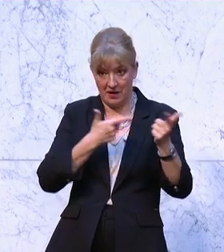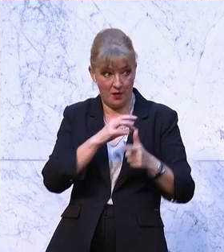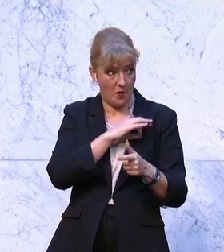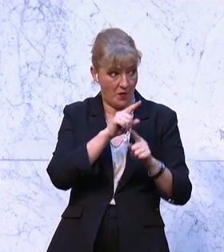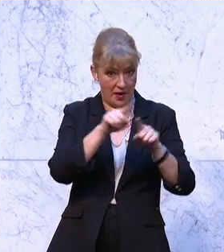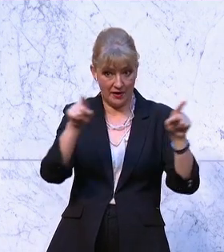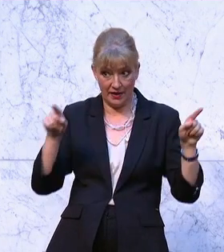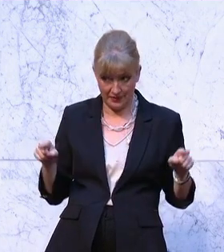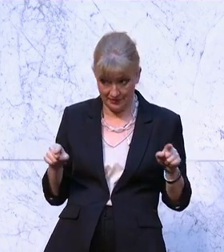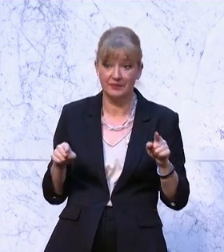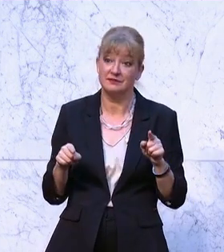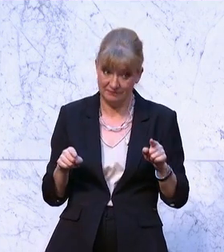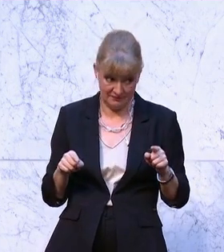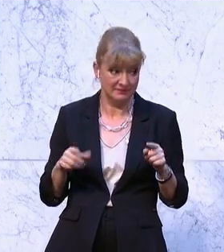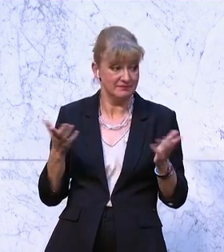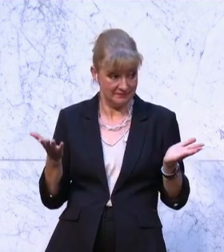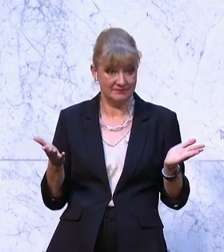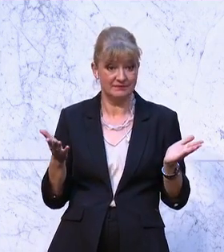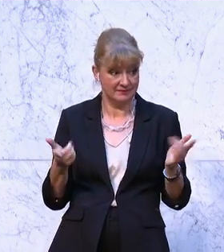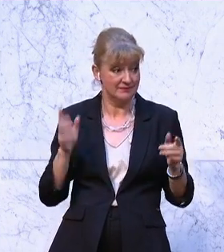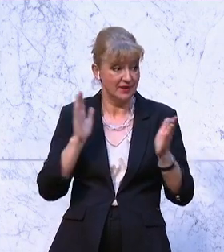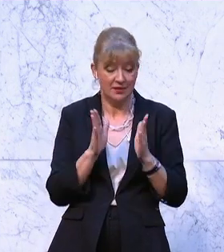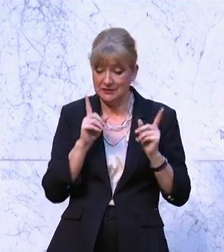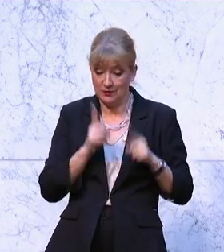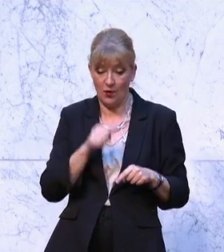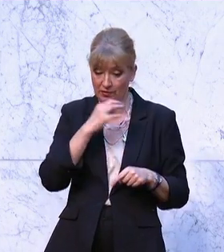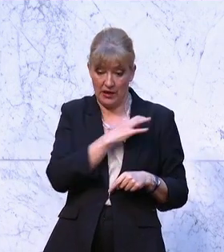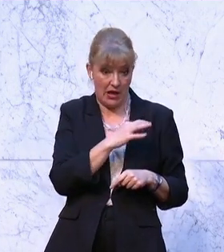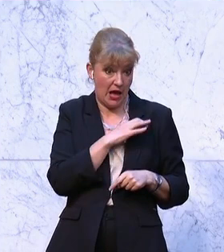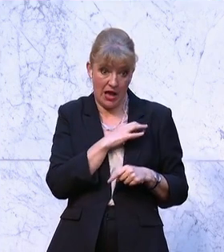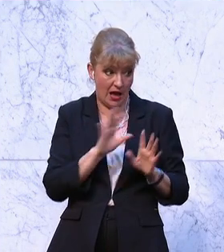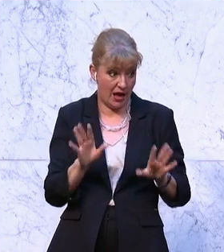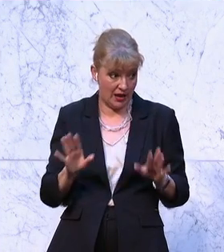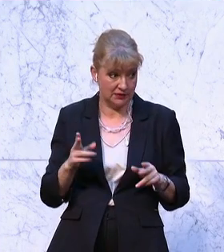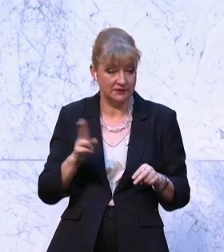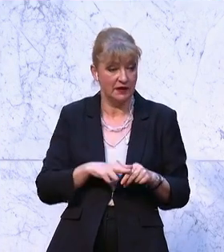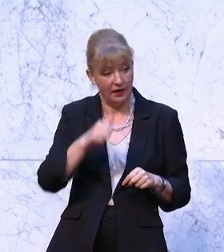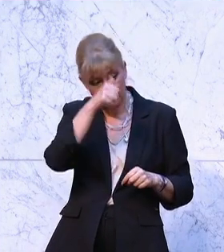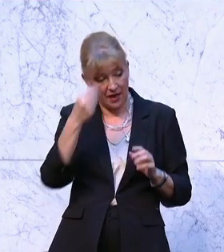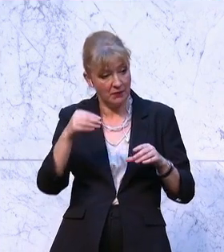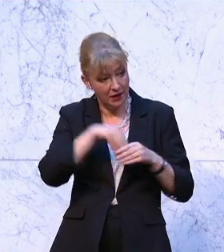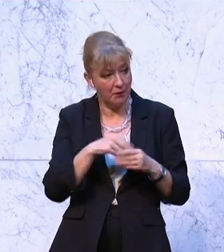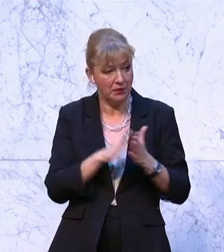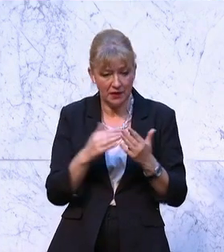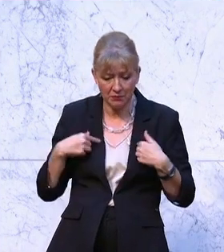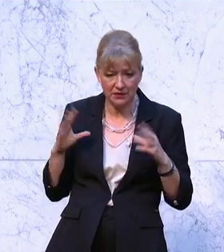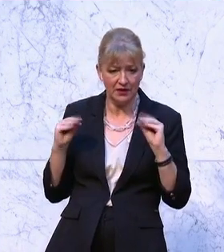Kollegen ein, seid nicht so furchtsam. Hättet jetzt den Namen reingeben, redet mit